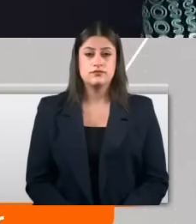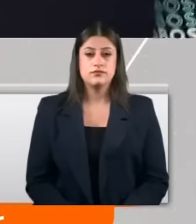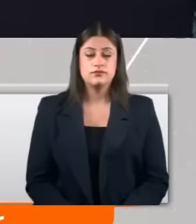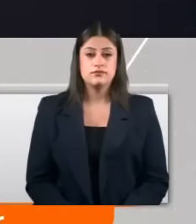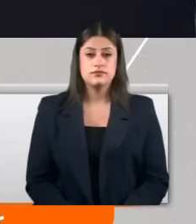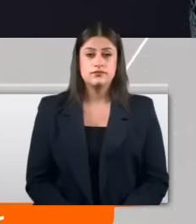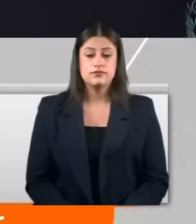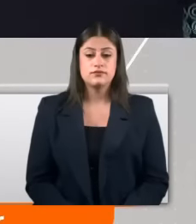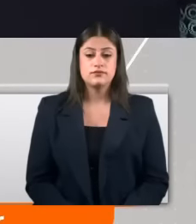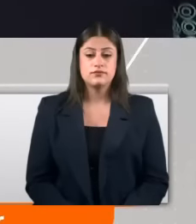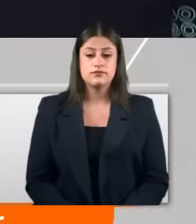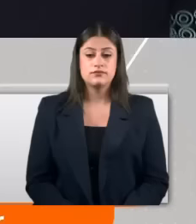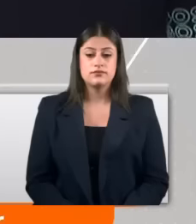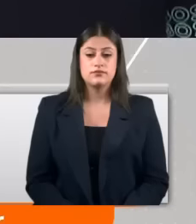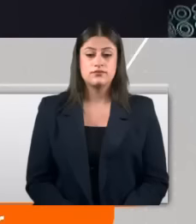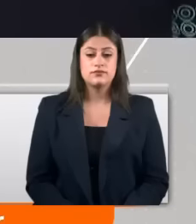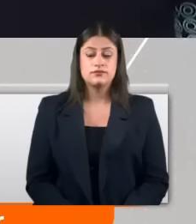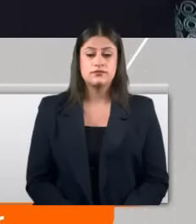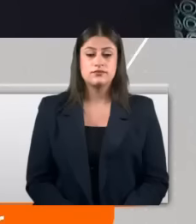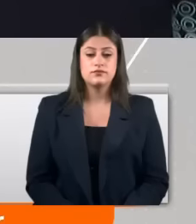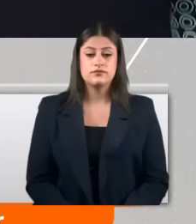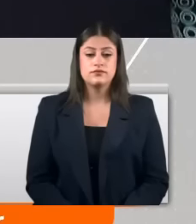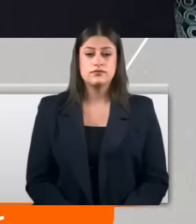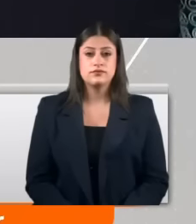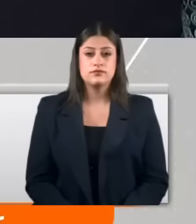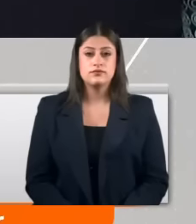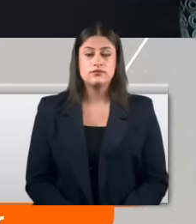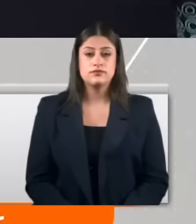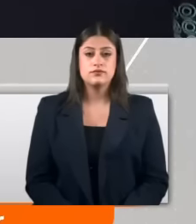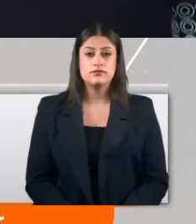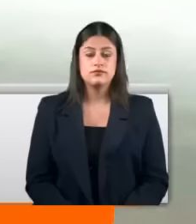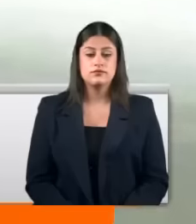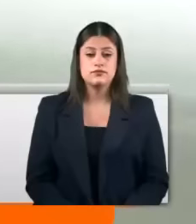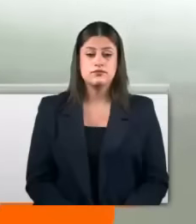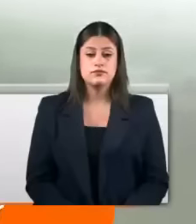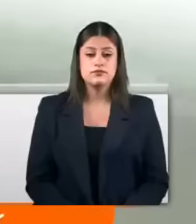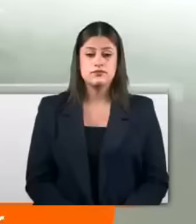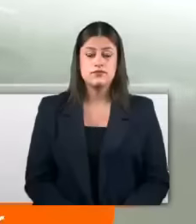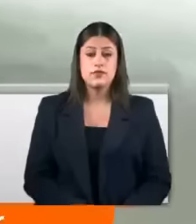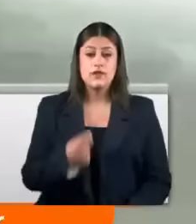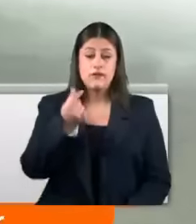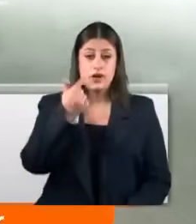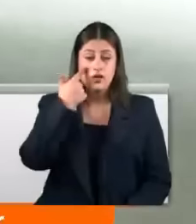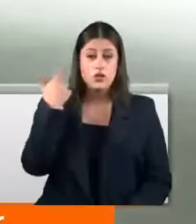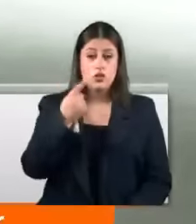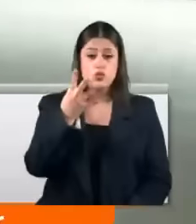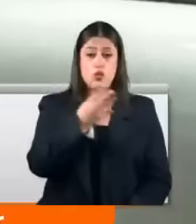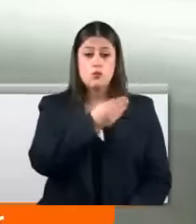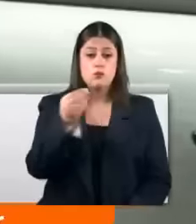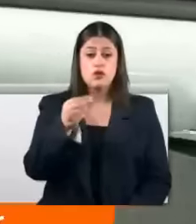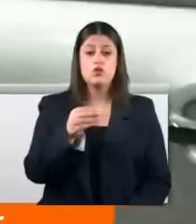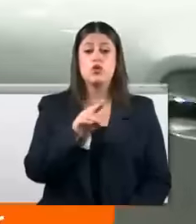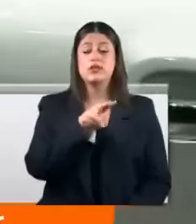otomobili biz 1 milyon 670 bin lira gibi falan bir rakama gelmiş olacak. Fiyatı 4 milyon 87 bin lira olan